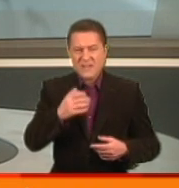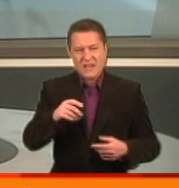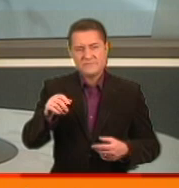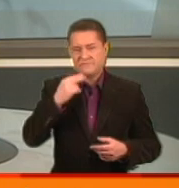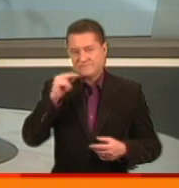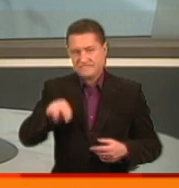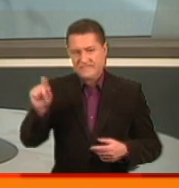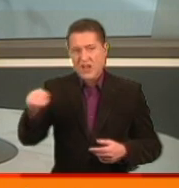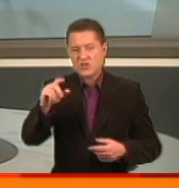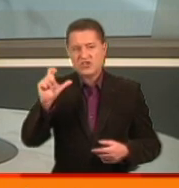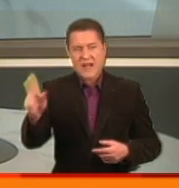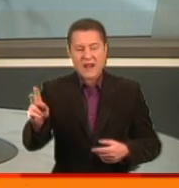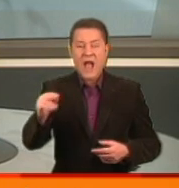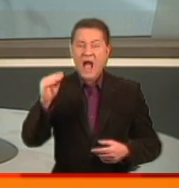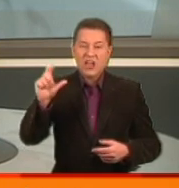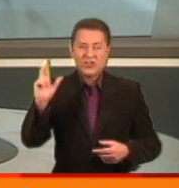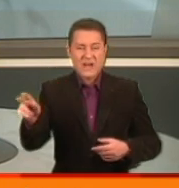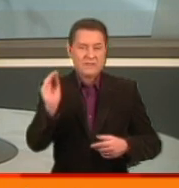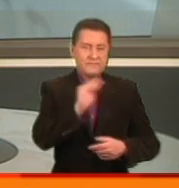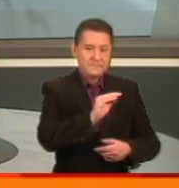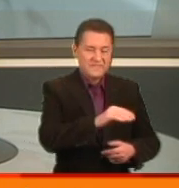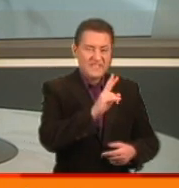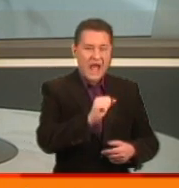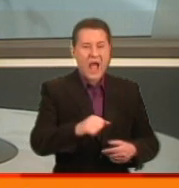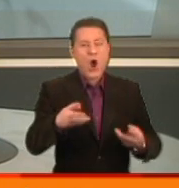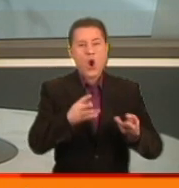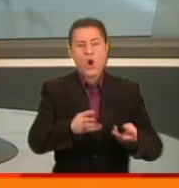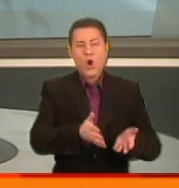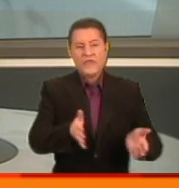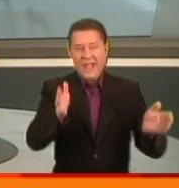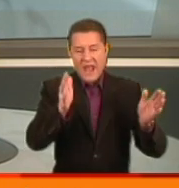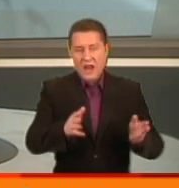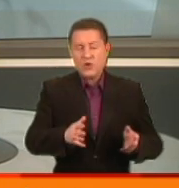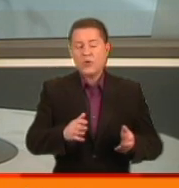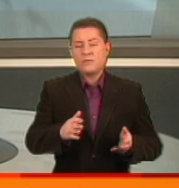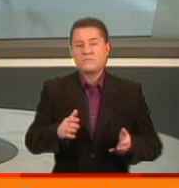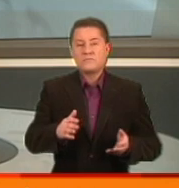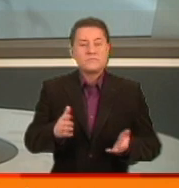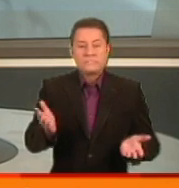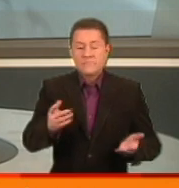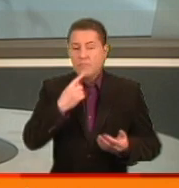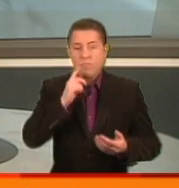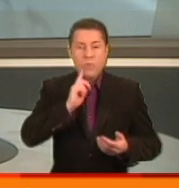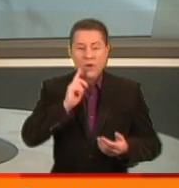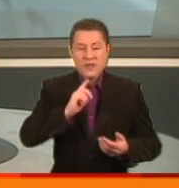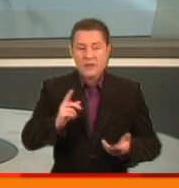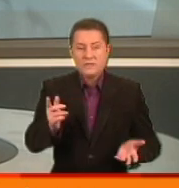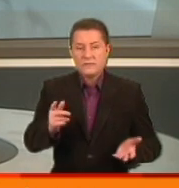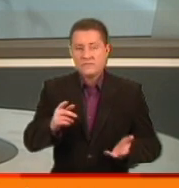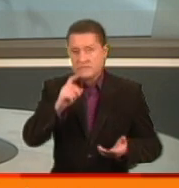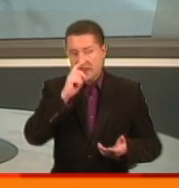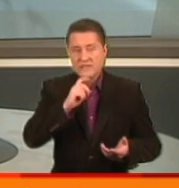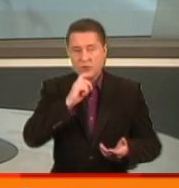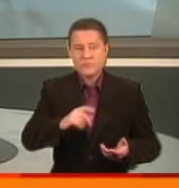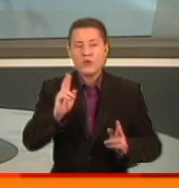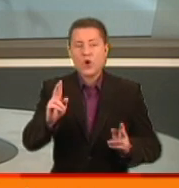Там своєю чергою кивають на котельню, чи потеплішують узимку батареї в людських оселях, поки комунальники з'ясовують, хто кому